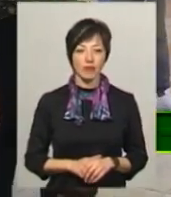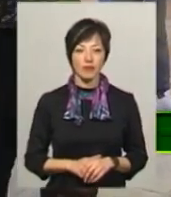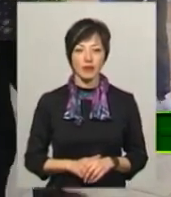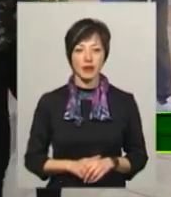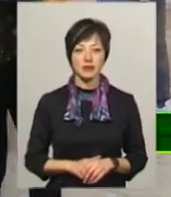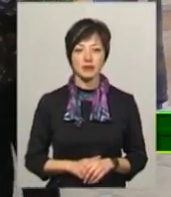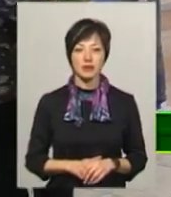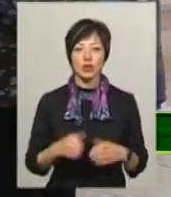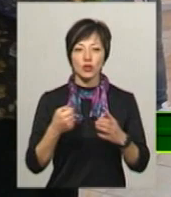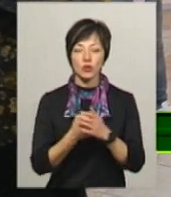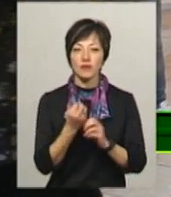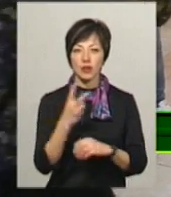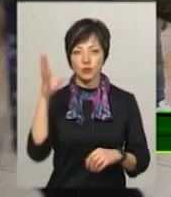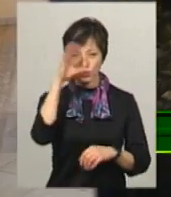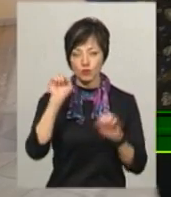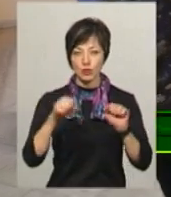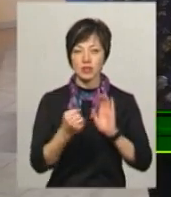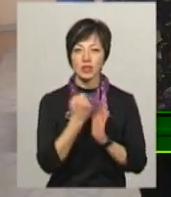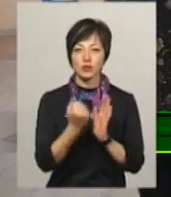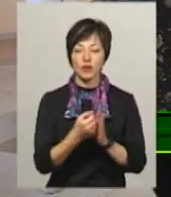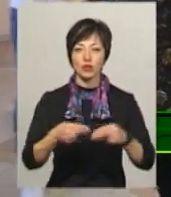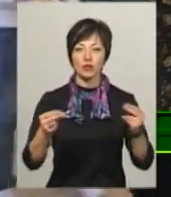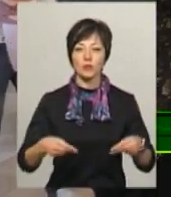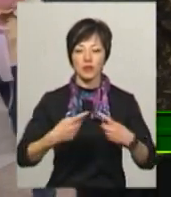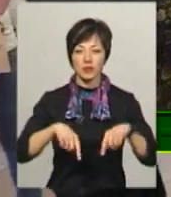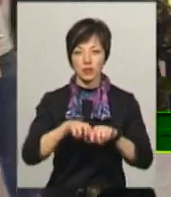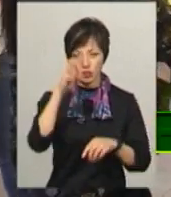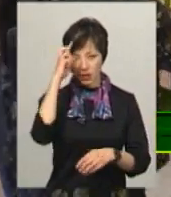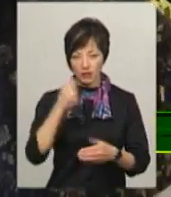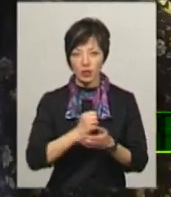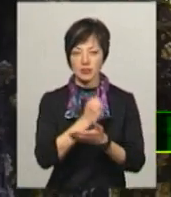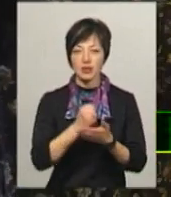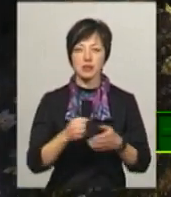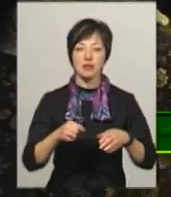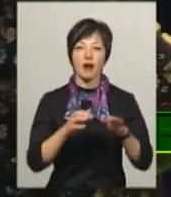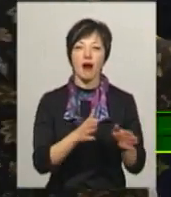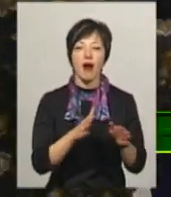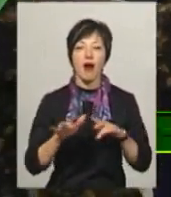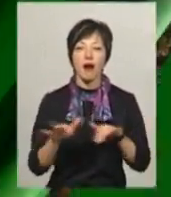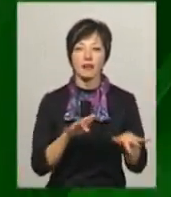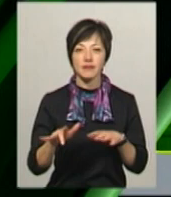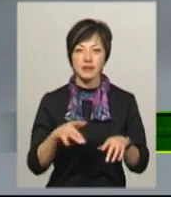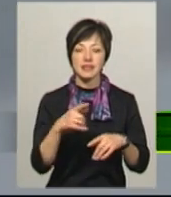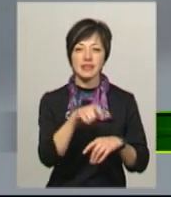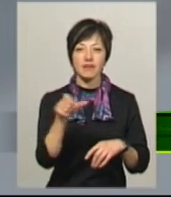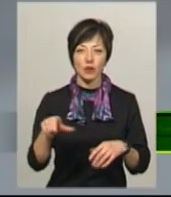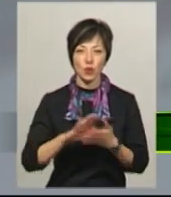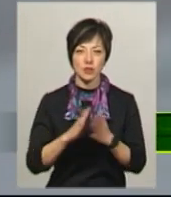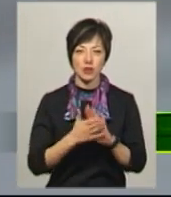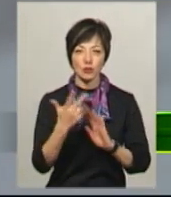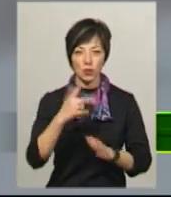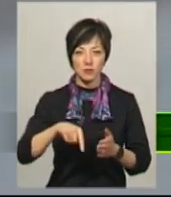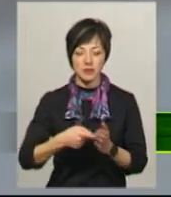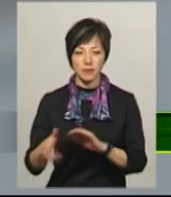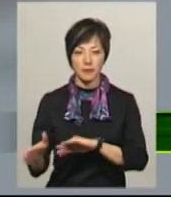До опівночі сьогодні можна зареєструвати шлюб у відділах державної реєстрації актів цивільного стану в трьох містах Хмельниччини. Промисловий